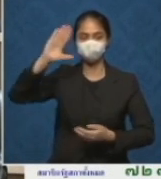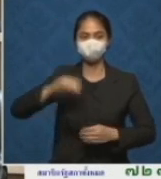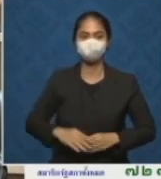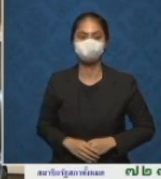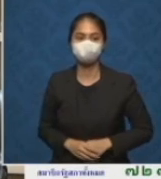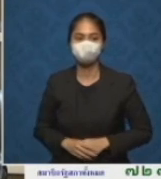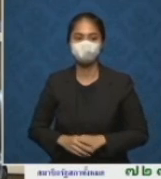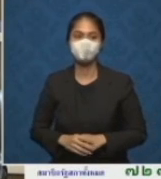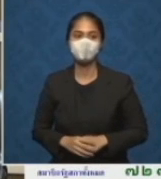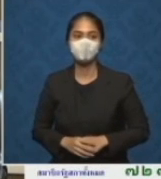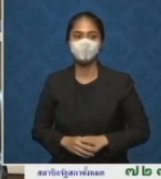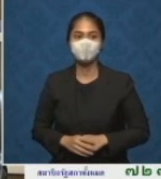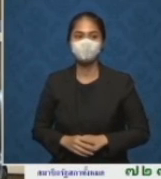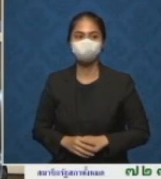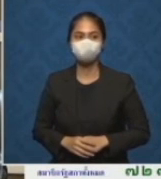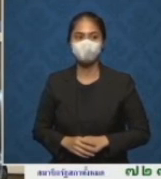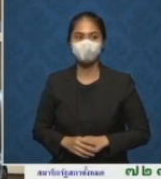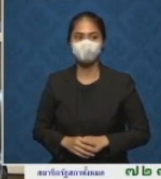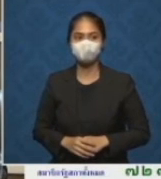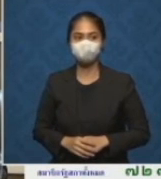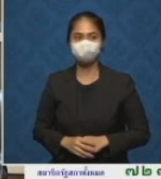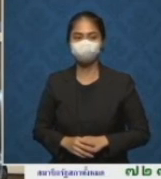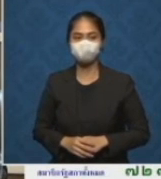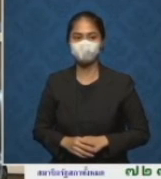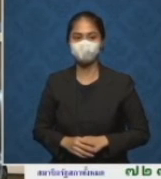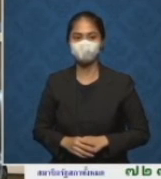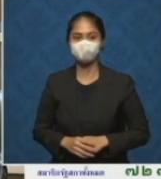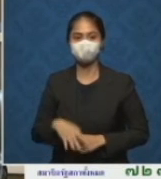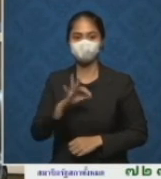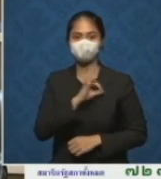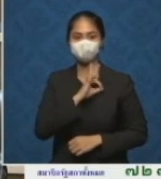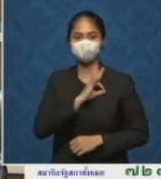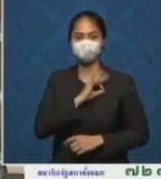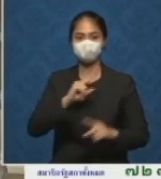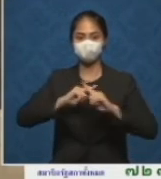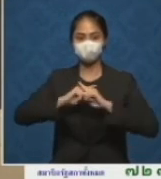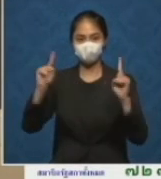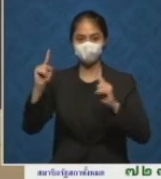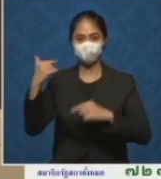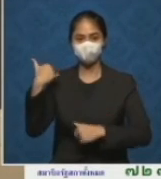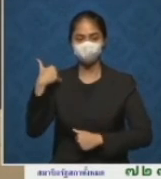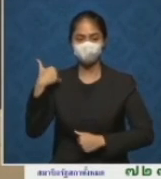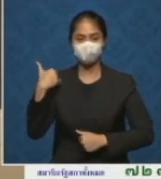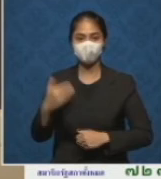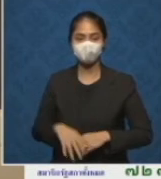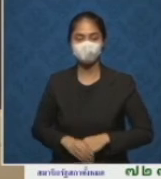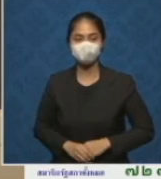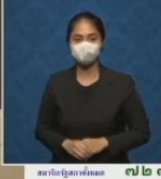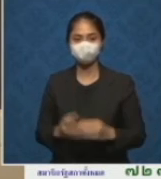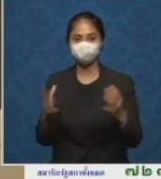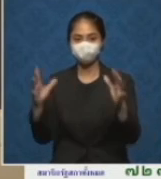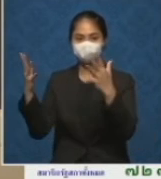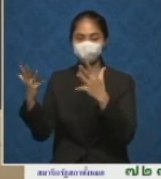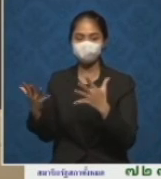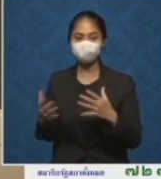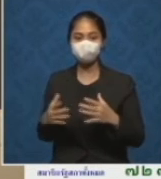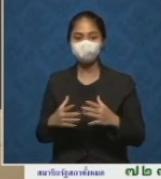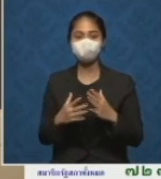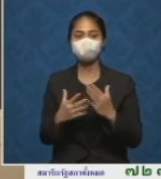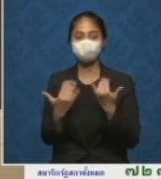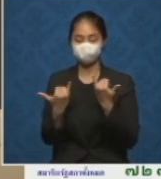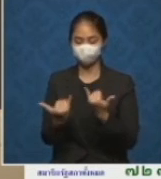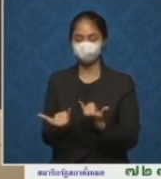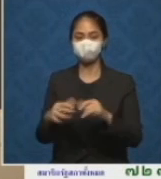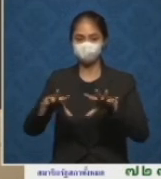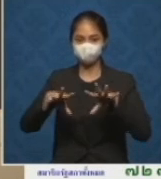ครับครับ10ท่านครับสมาชิกมีความเห็นไม่อย่างอื่นไหมครับถ้าไม่มีความเห็นอย่างอื่นถือว่าสภ